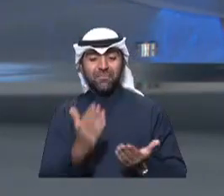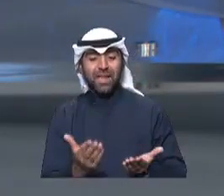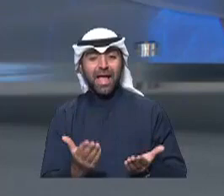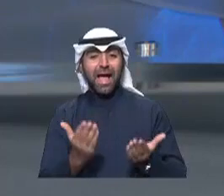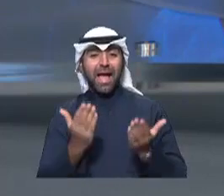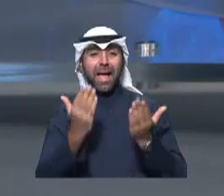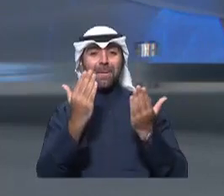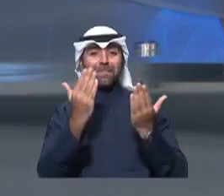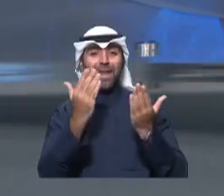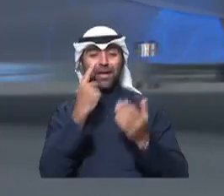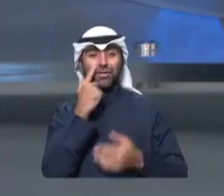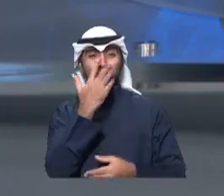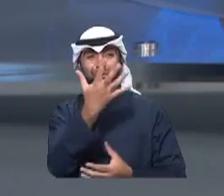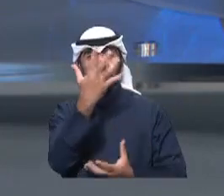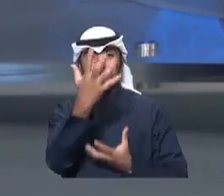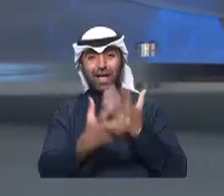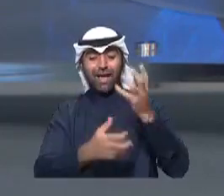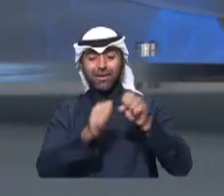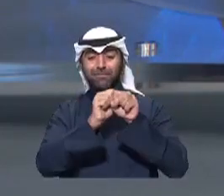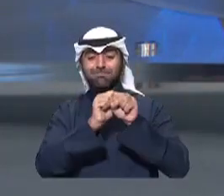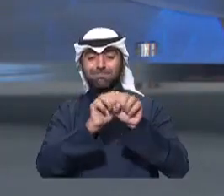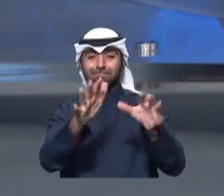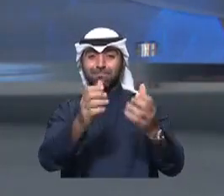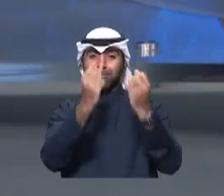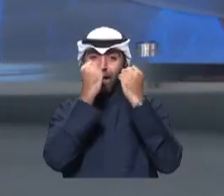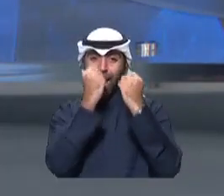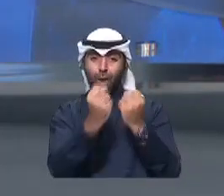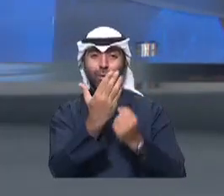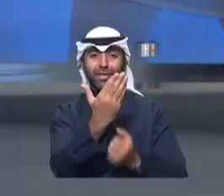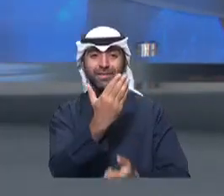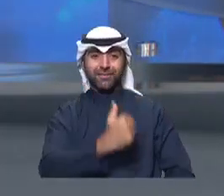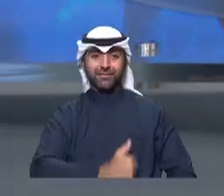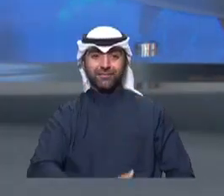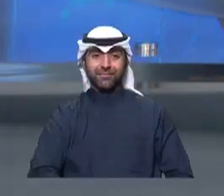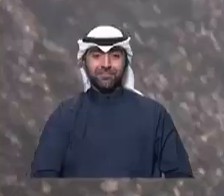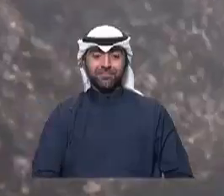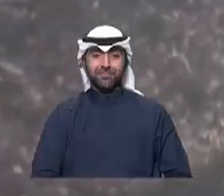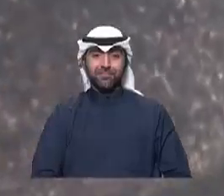مشيدا بالجهود التي بذلها رجال قوة الإطفاء.